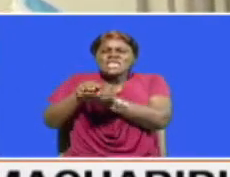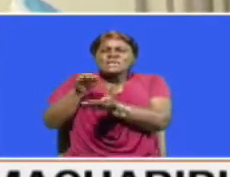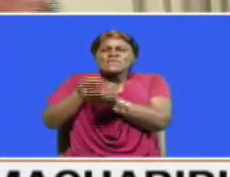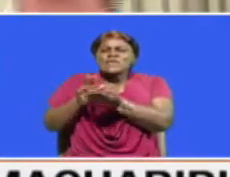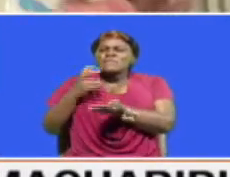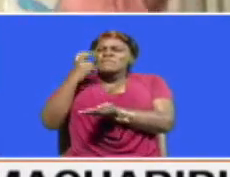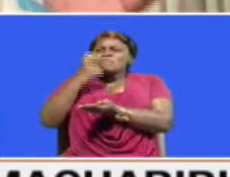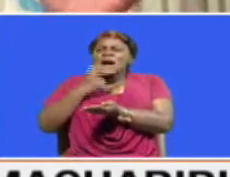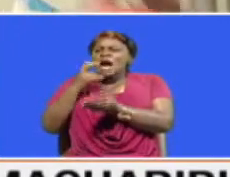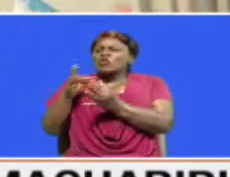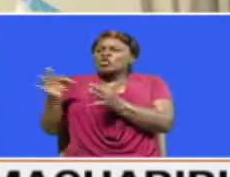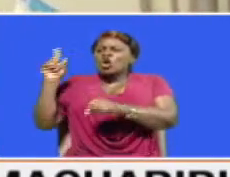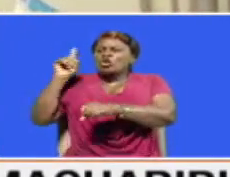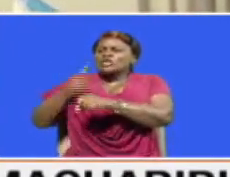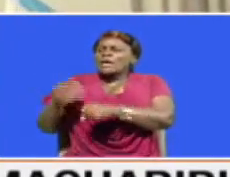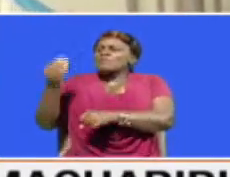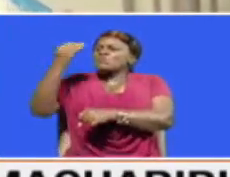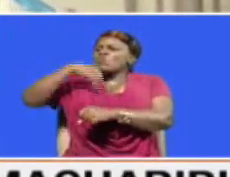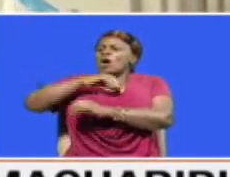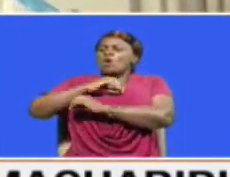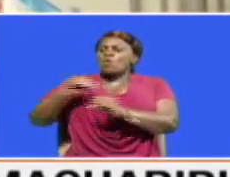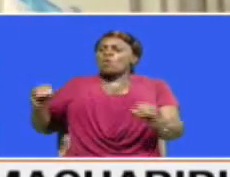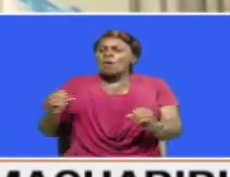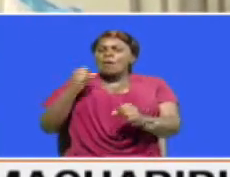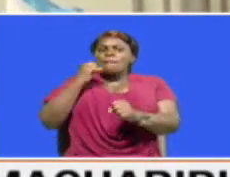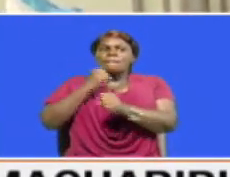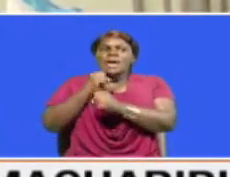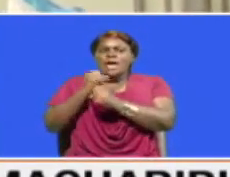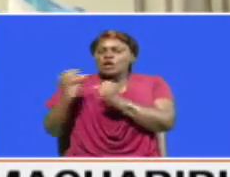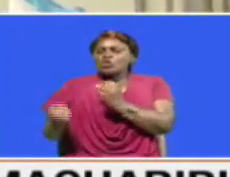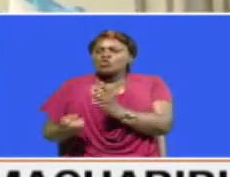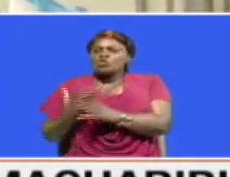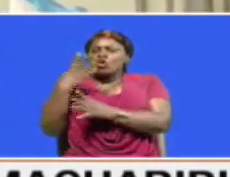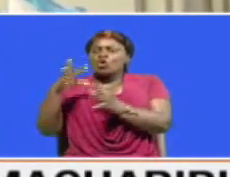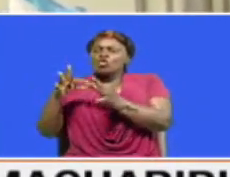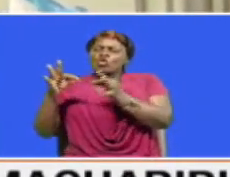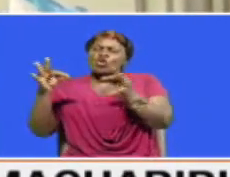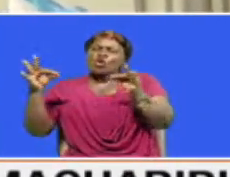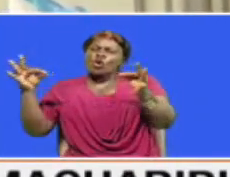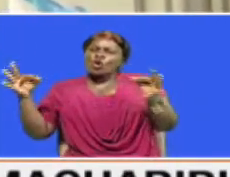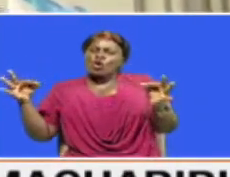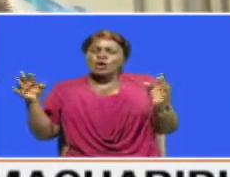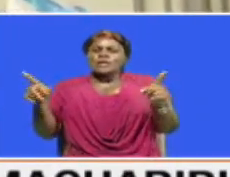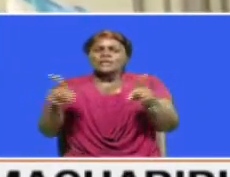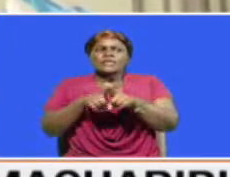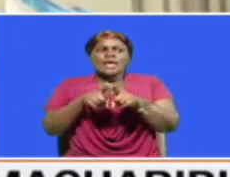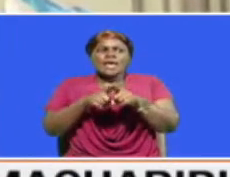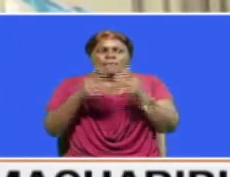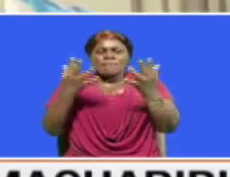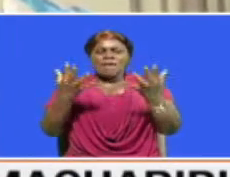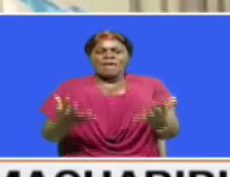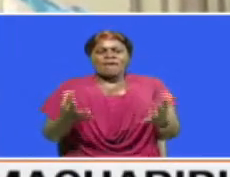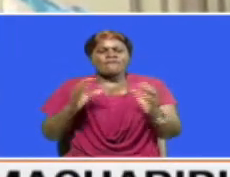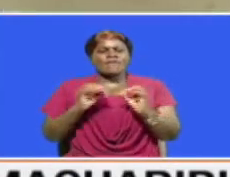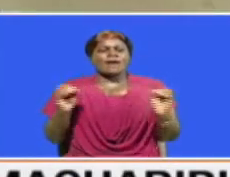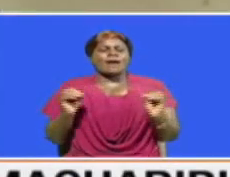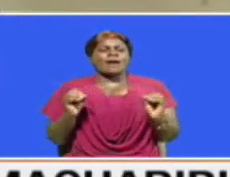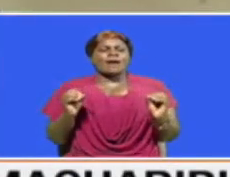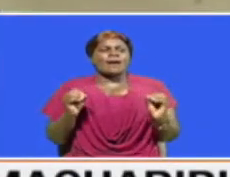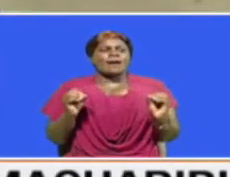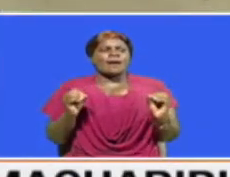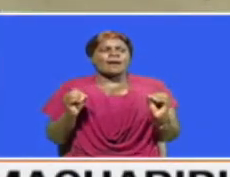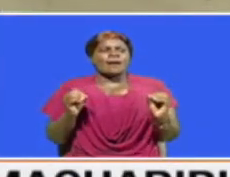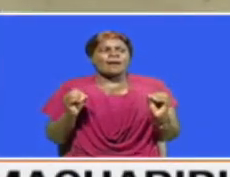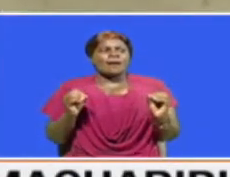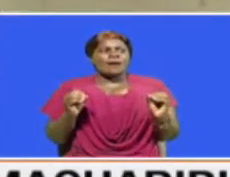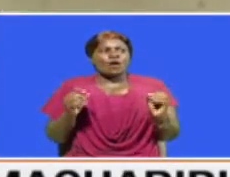mdomoni na itakaa muda mrefu bila kukula. Sasa hii inafanya growth rate yake iwe very low, na hata weight yake itarudi tena very low.